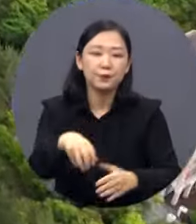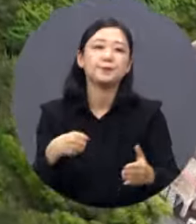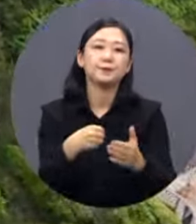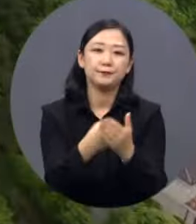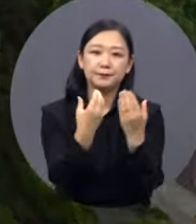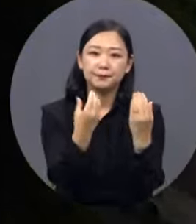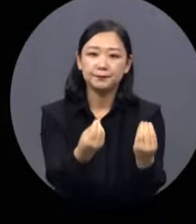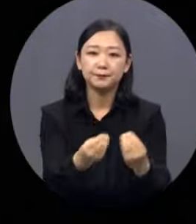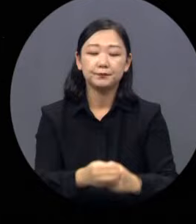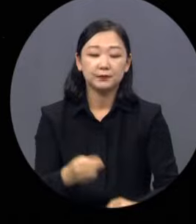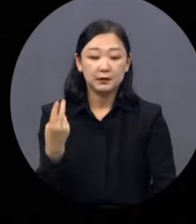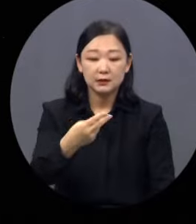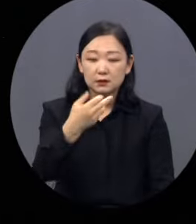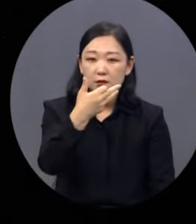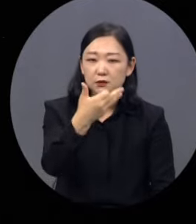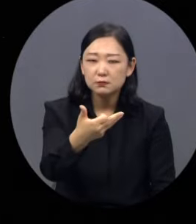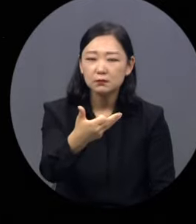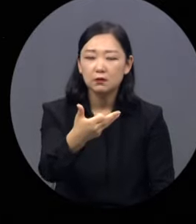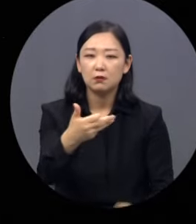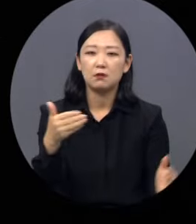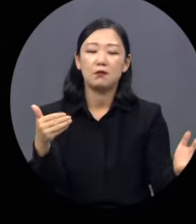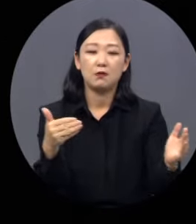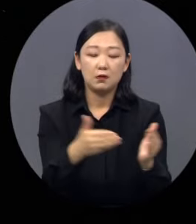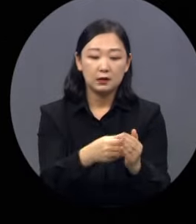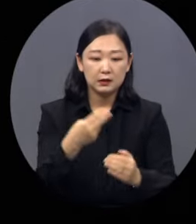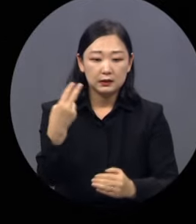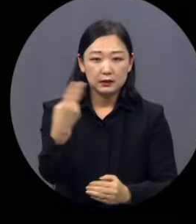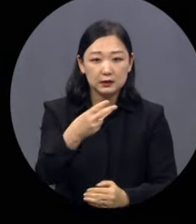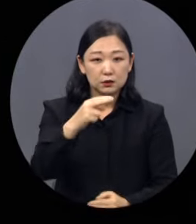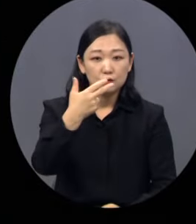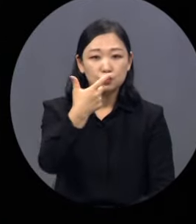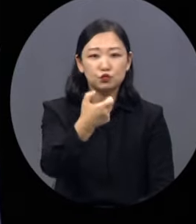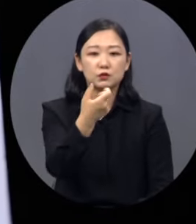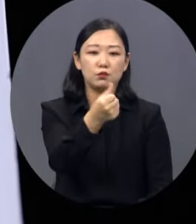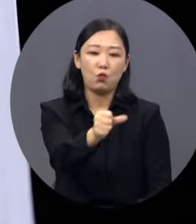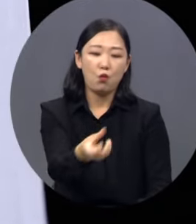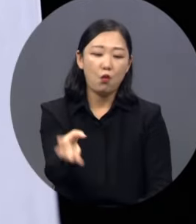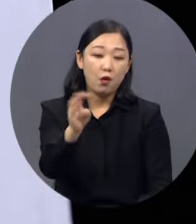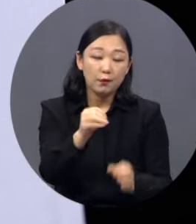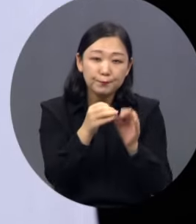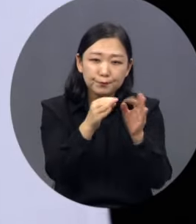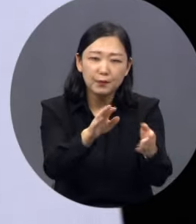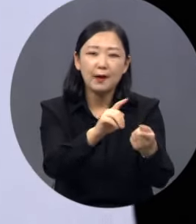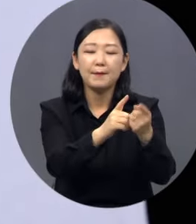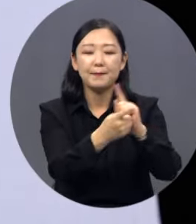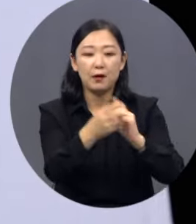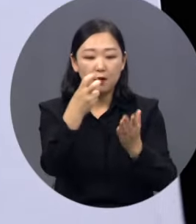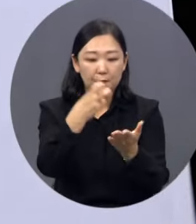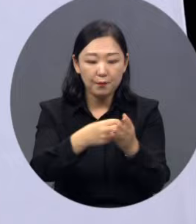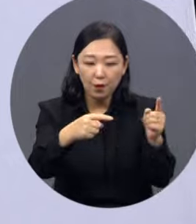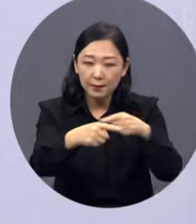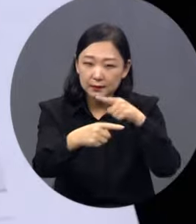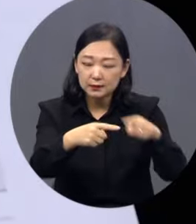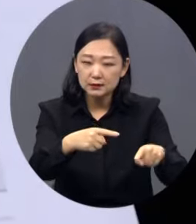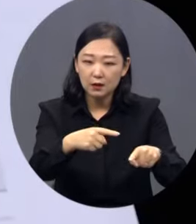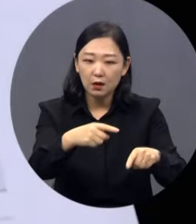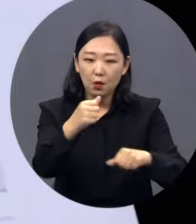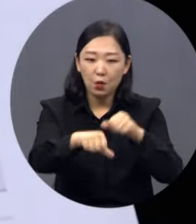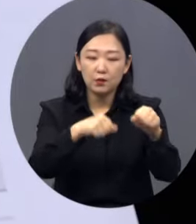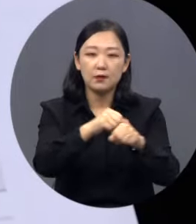지정됐습니다 2018년까지 265억 원을 투자하는 대신 법인세는 5년간